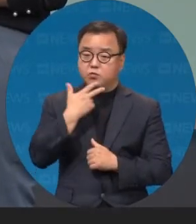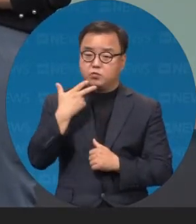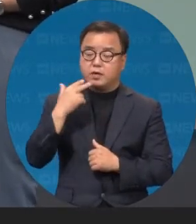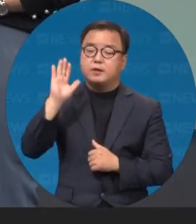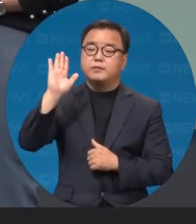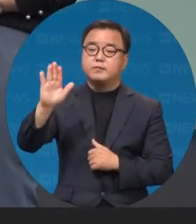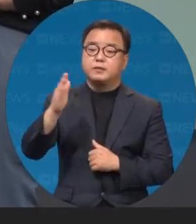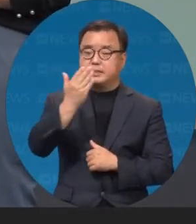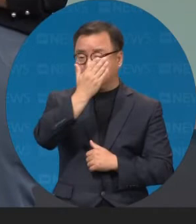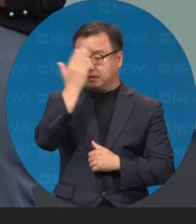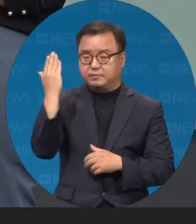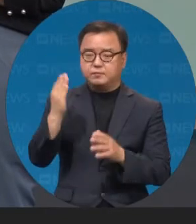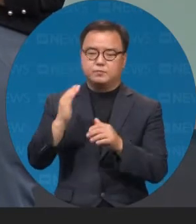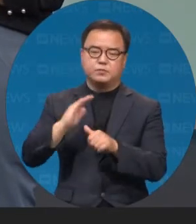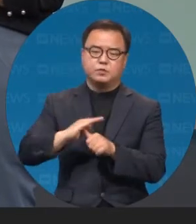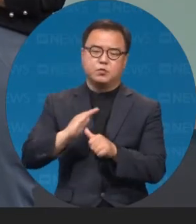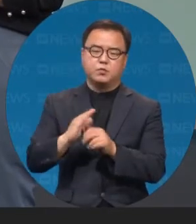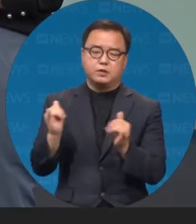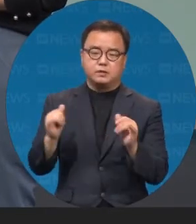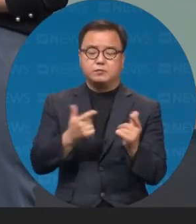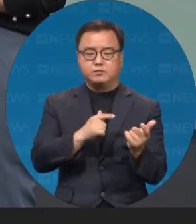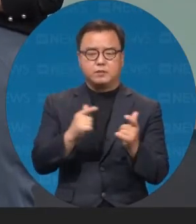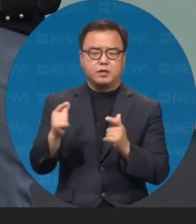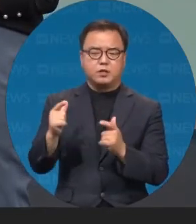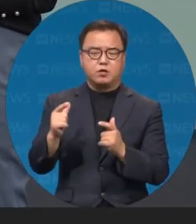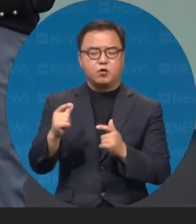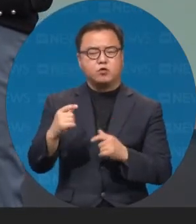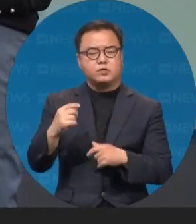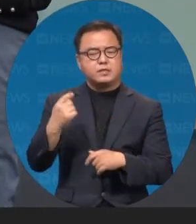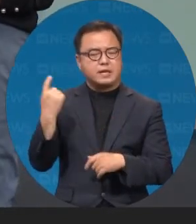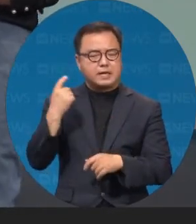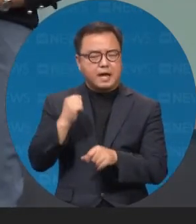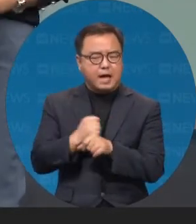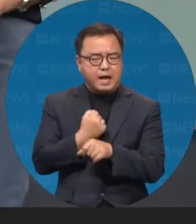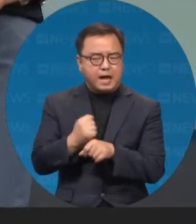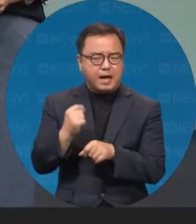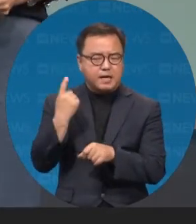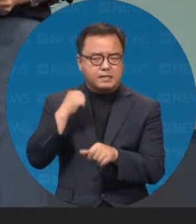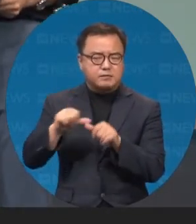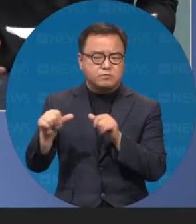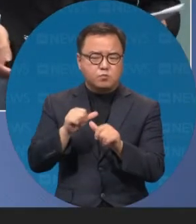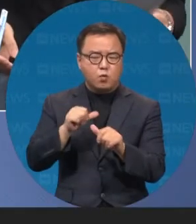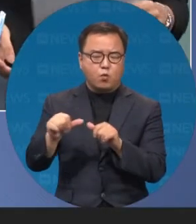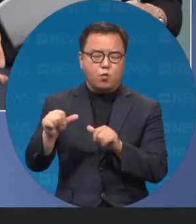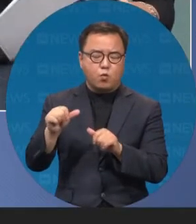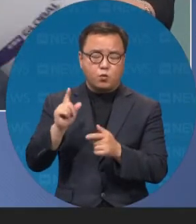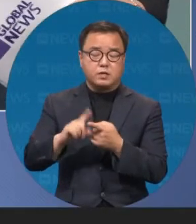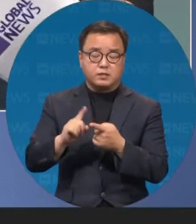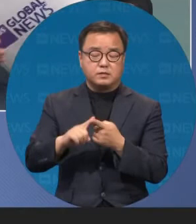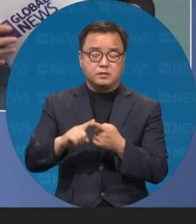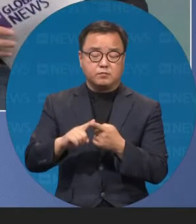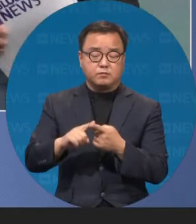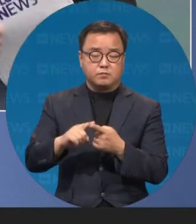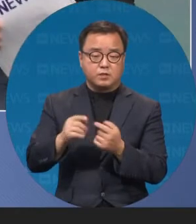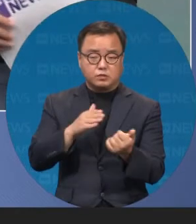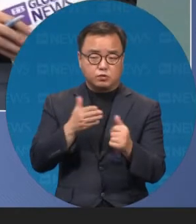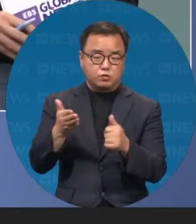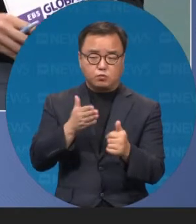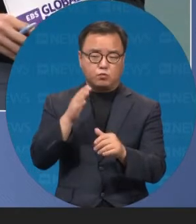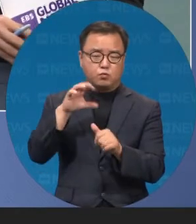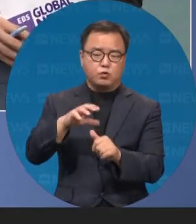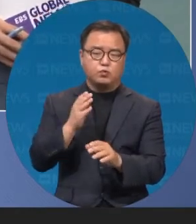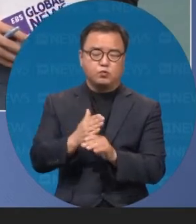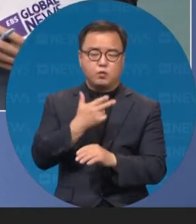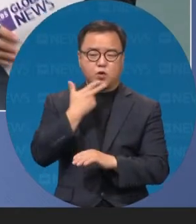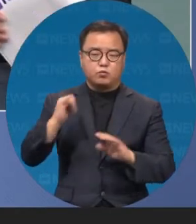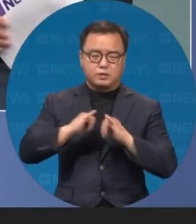청소년들이 각종 음모론 음모론의 위협받고 있습니다 연구 언론 매체 가디언 은 지난 7일 최근 영국 사회에서